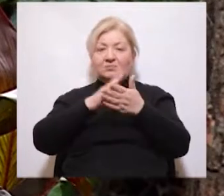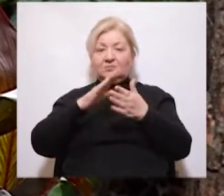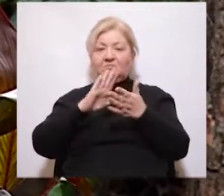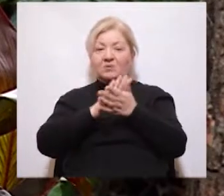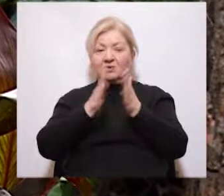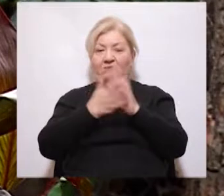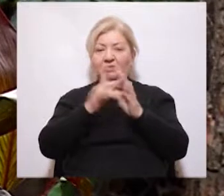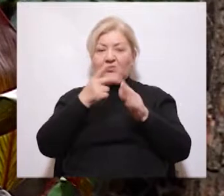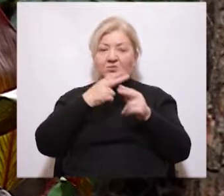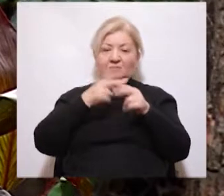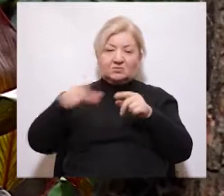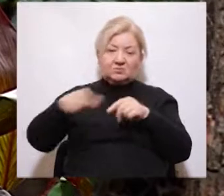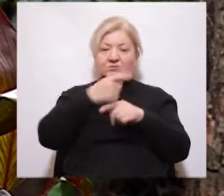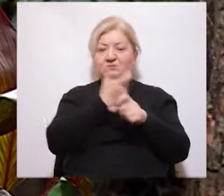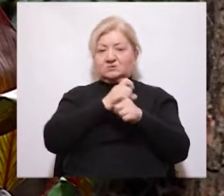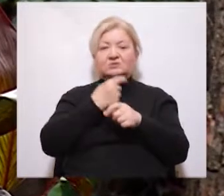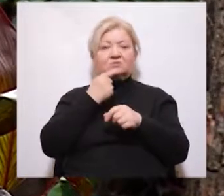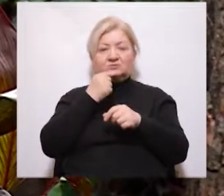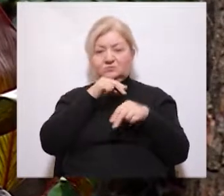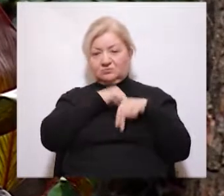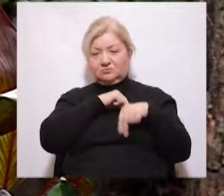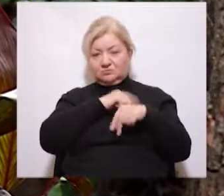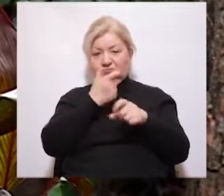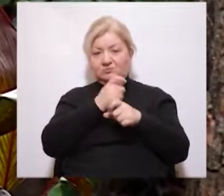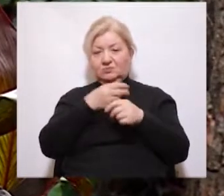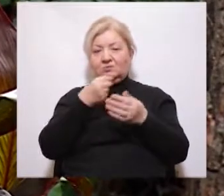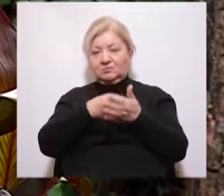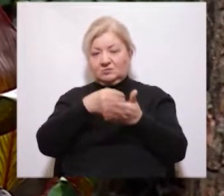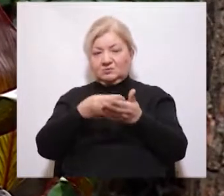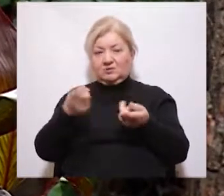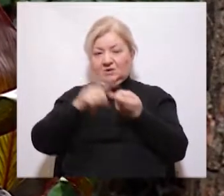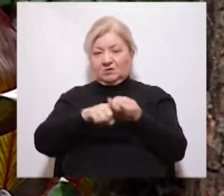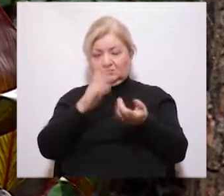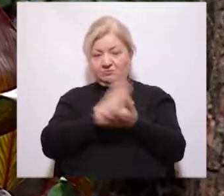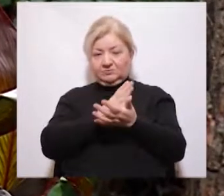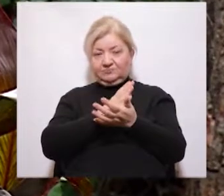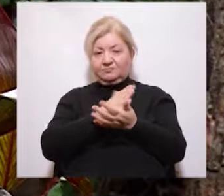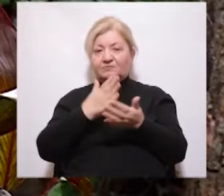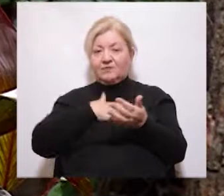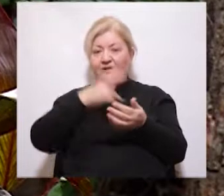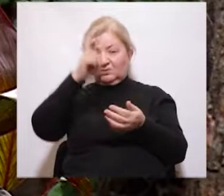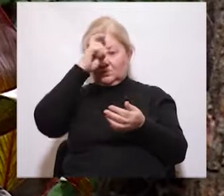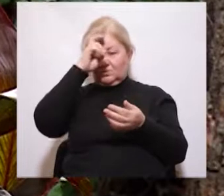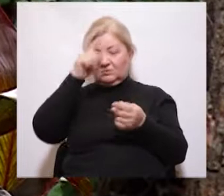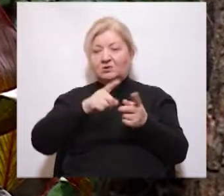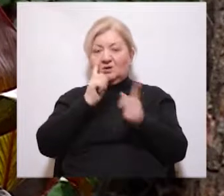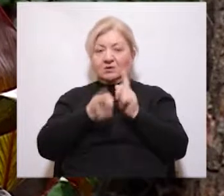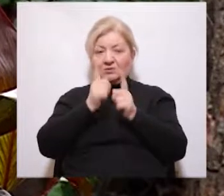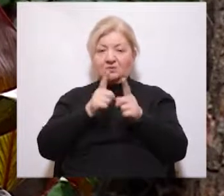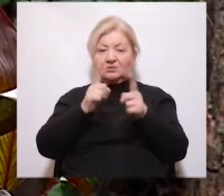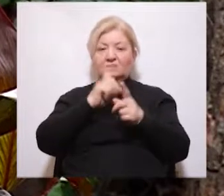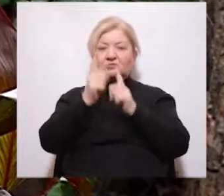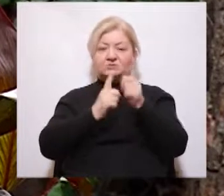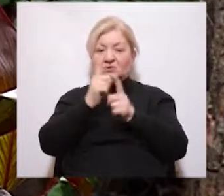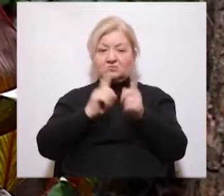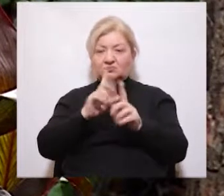რელიეფის პირობებში სარკინიგზო ხაზების და გვირაბების გაყვანა ძალიან დიდ შრომასთან და ფინანსებთან არის დაკავშირებული. ჩვენი ქვეყნის